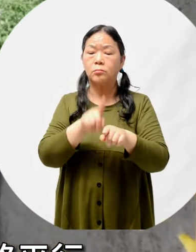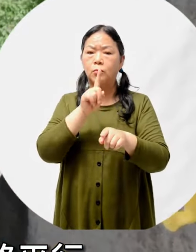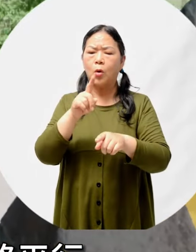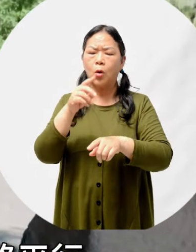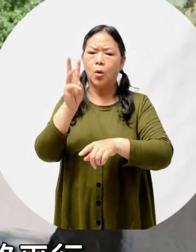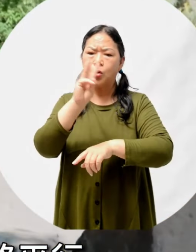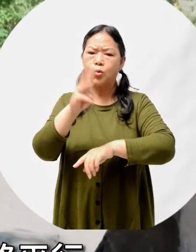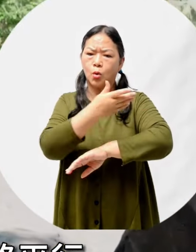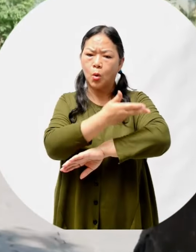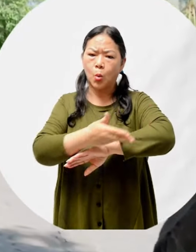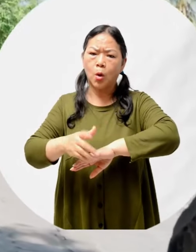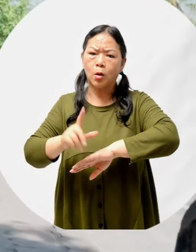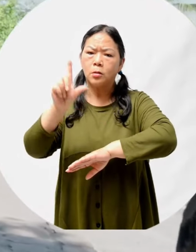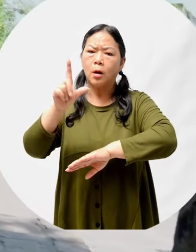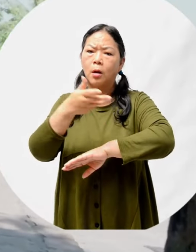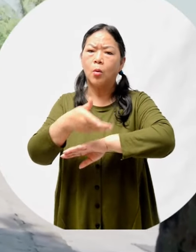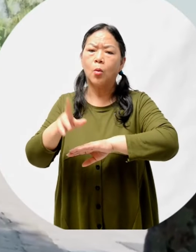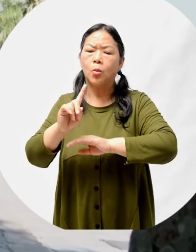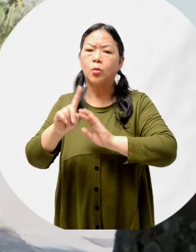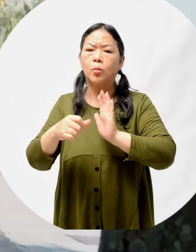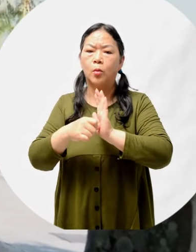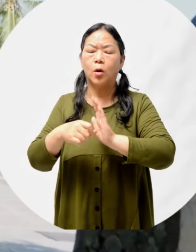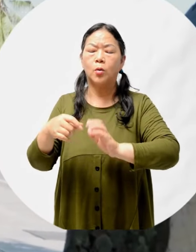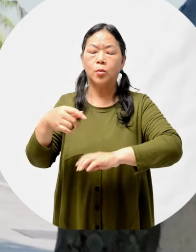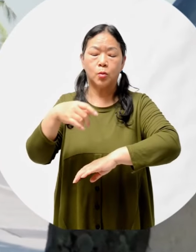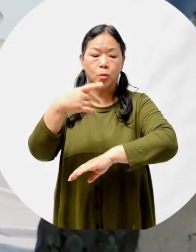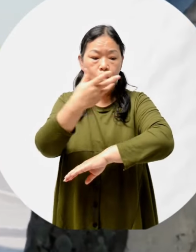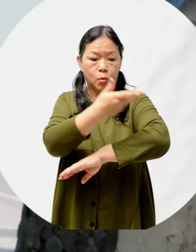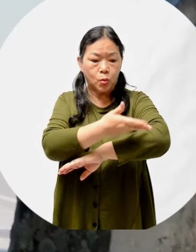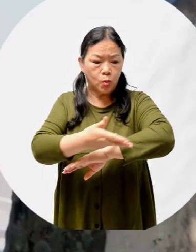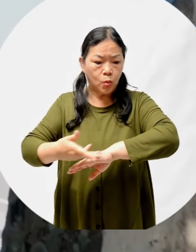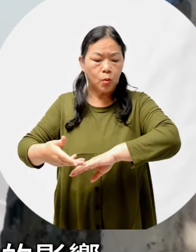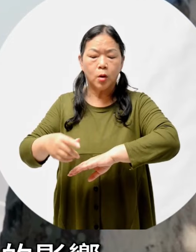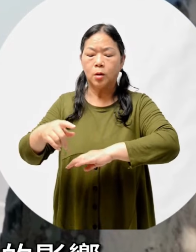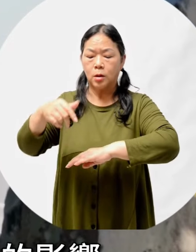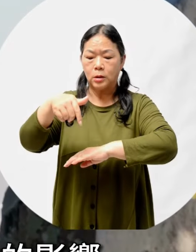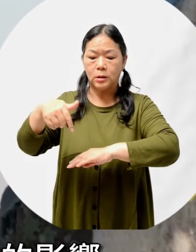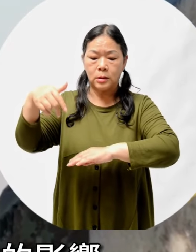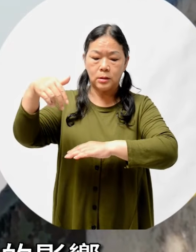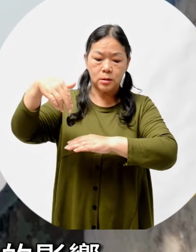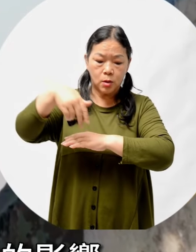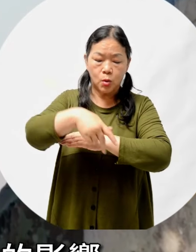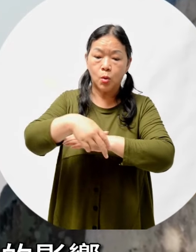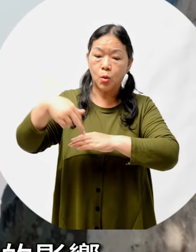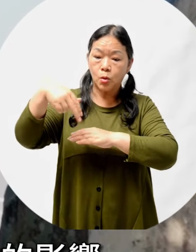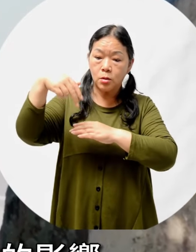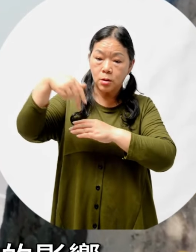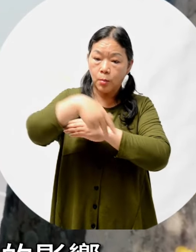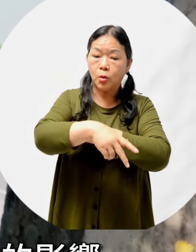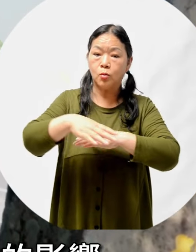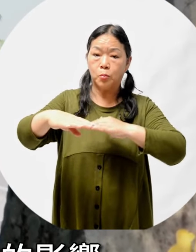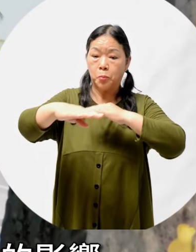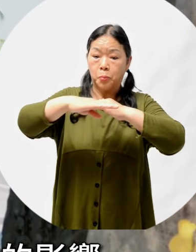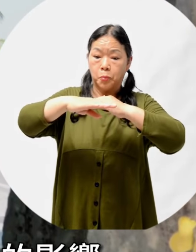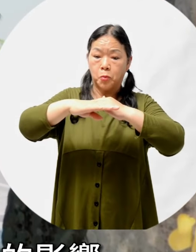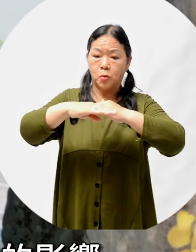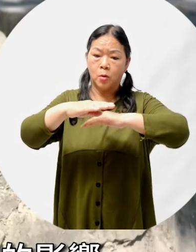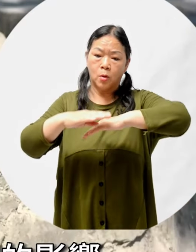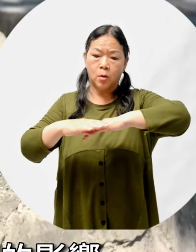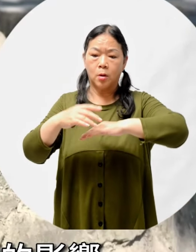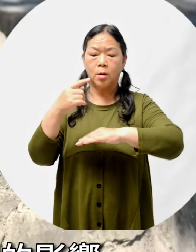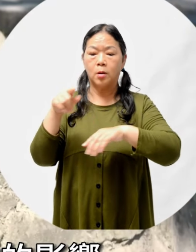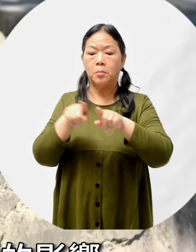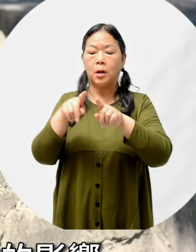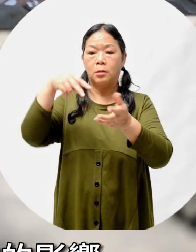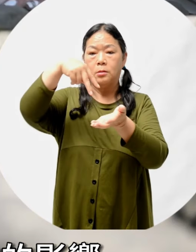的公路平行，倾斜度大于一般人站立的地面，因观看的人们受到周遭许多大地形标的